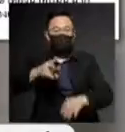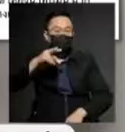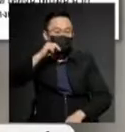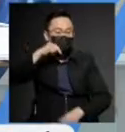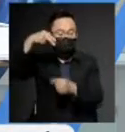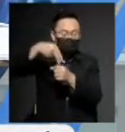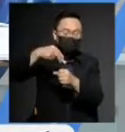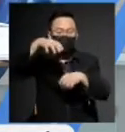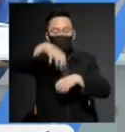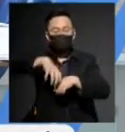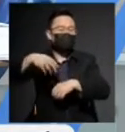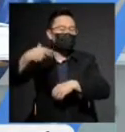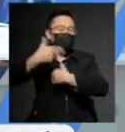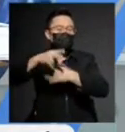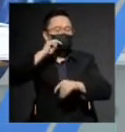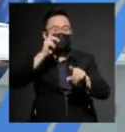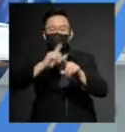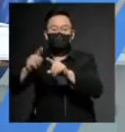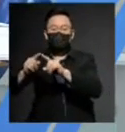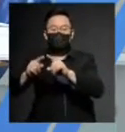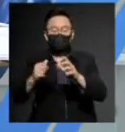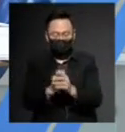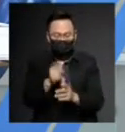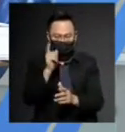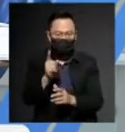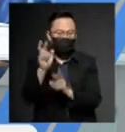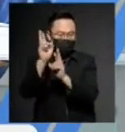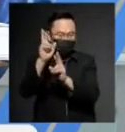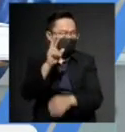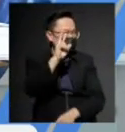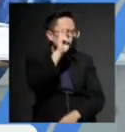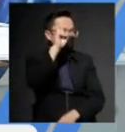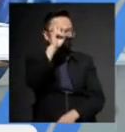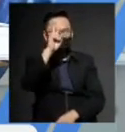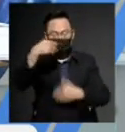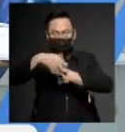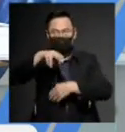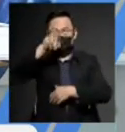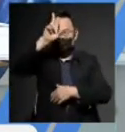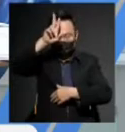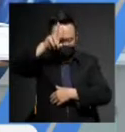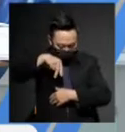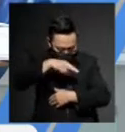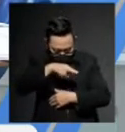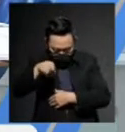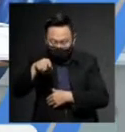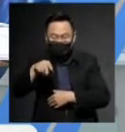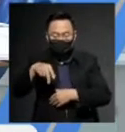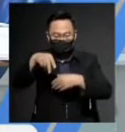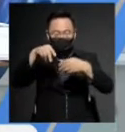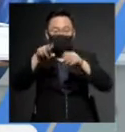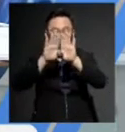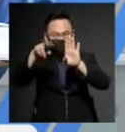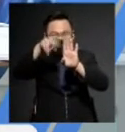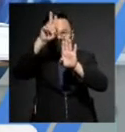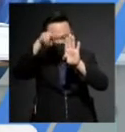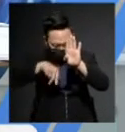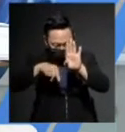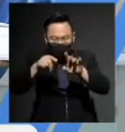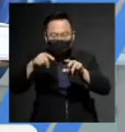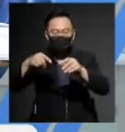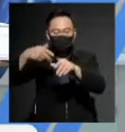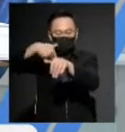น้ำมันเนาะทุกสถานที่เลยต้องระมัดระวังแล้วก็ดูให้ดี ๆ มีคนไปด้วยเนี่ยคนในครอบครัวแฟนหรือแล้วก็ไปยืนรอกันได้นะ